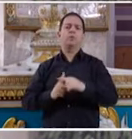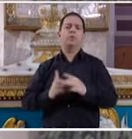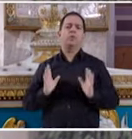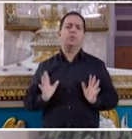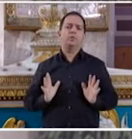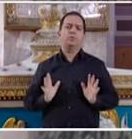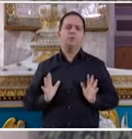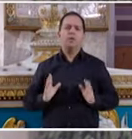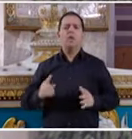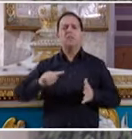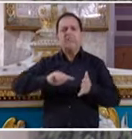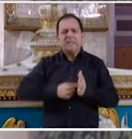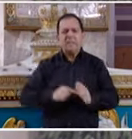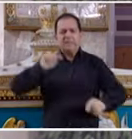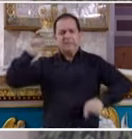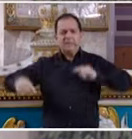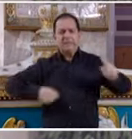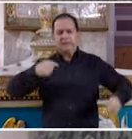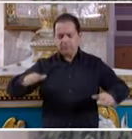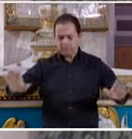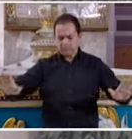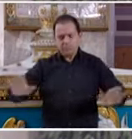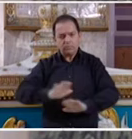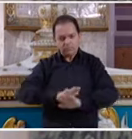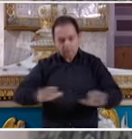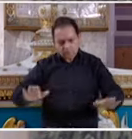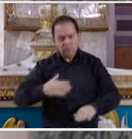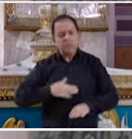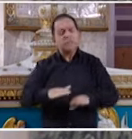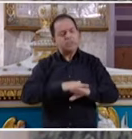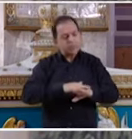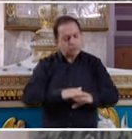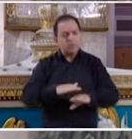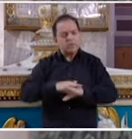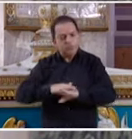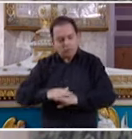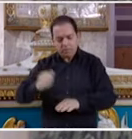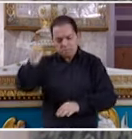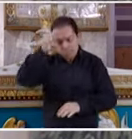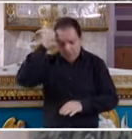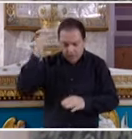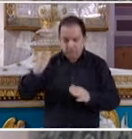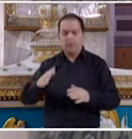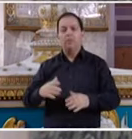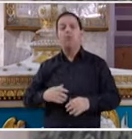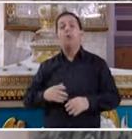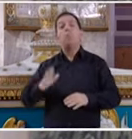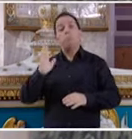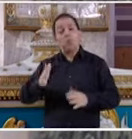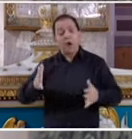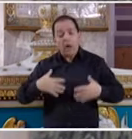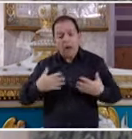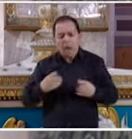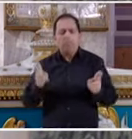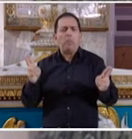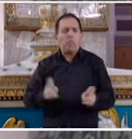υπερβαίνεις τις ζήλες και τους φθόνους. Τότε μπορείς να ζητάς συγγνώμη και να μετανοείς. τότε μπορείς να χαίρεσαι με τα λίγα και